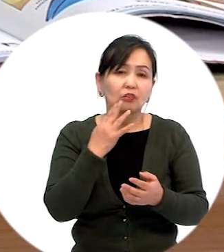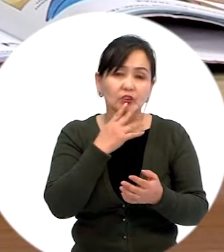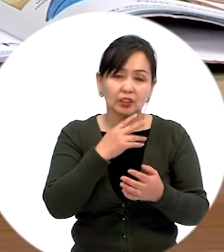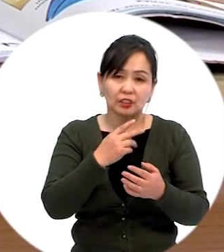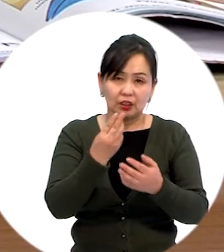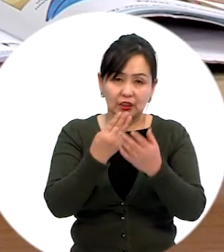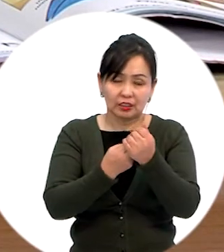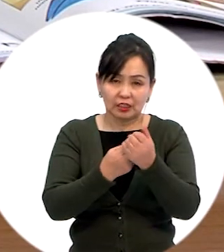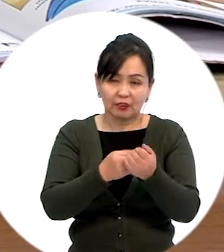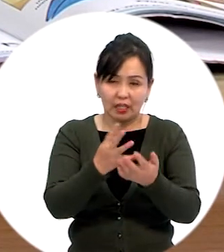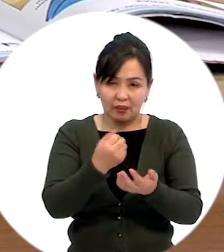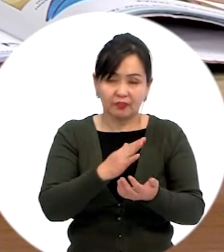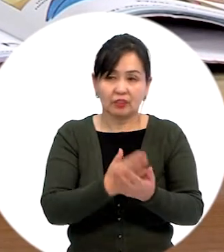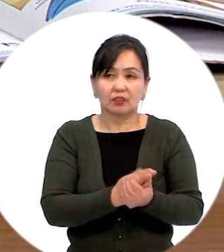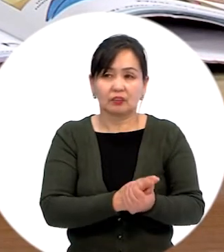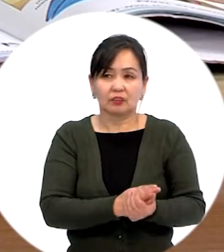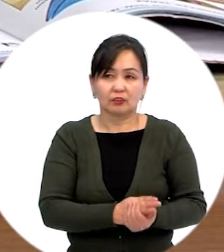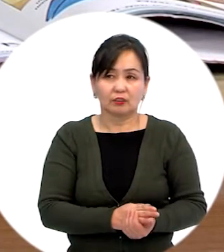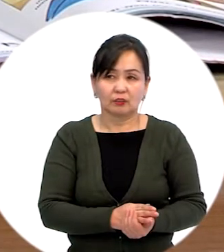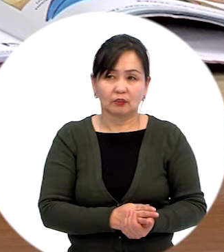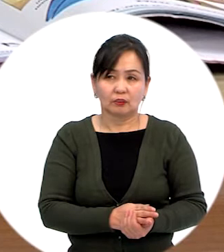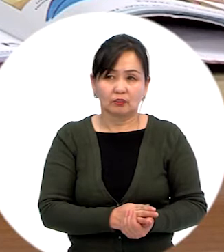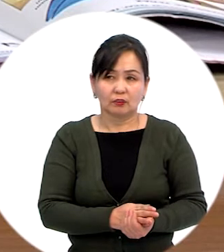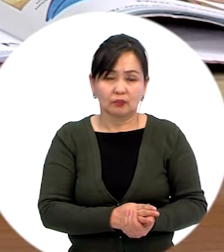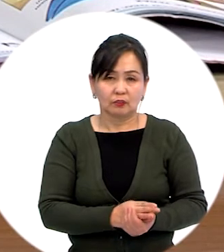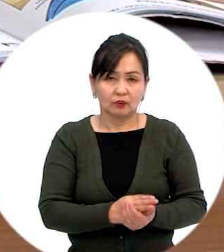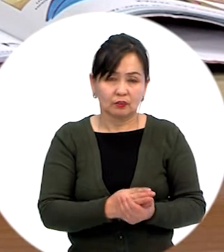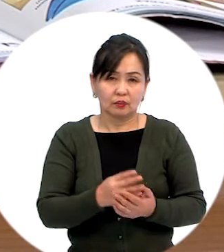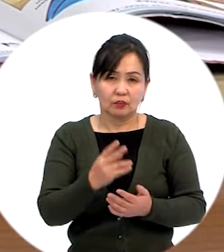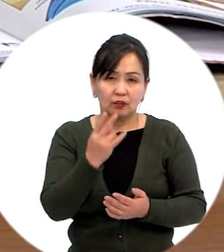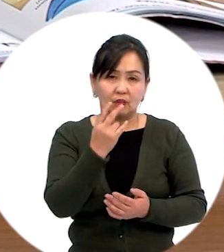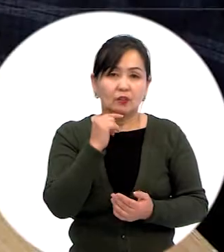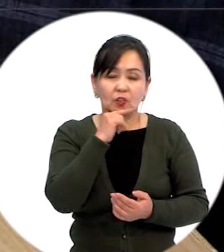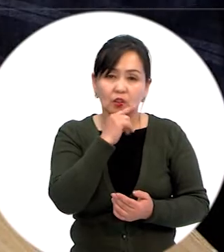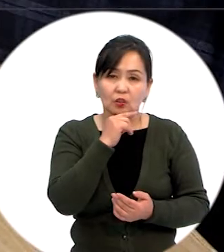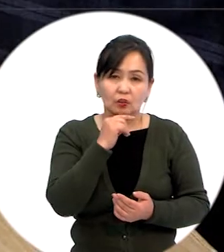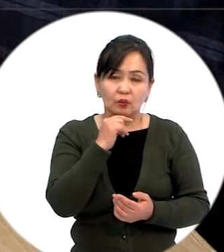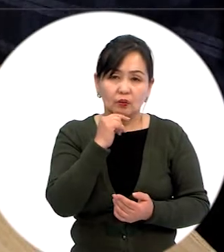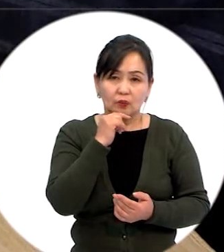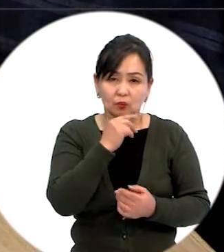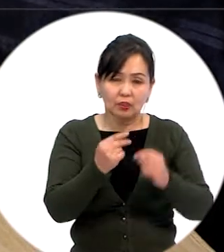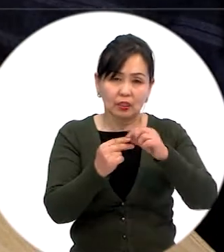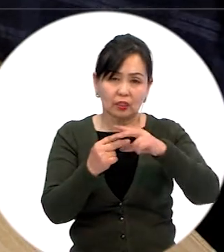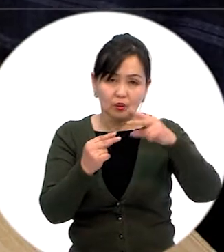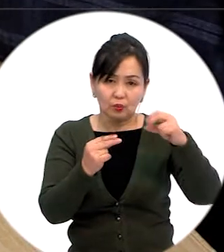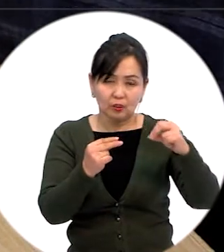юм саглагаар навчтай байдаг байгаа. За тэр навчийг хий бүгдээрээ. За багахан